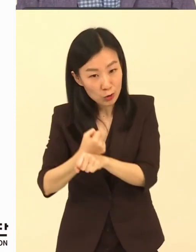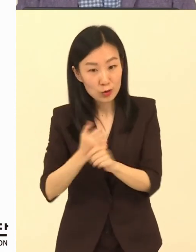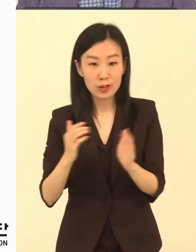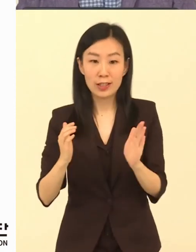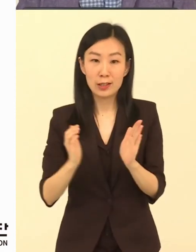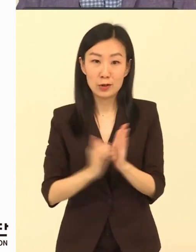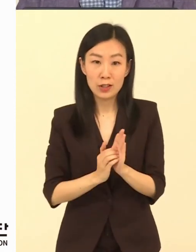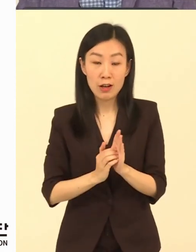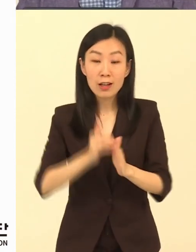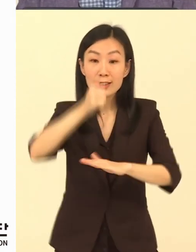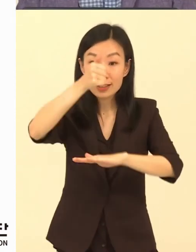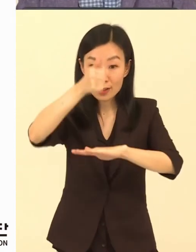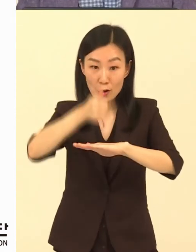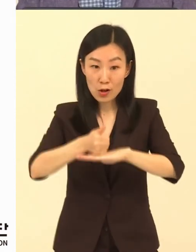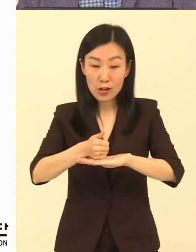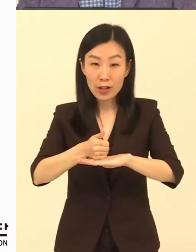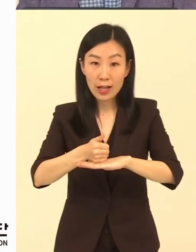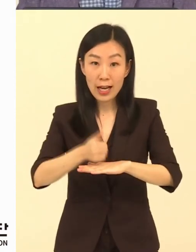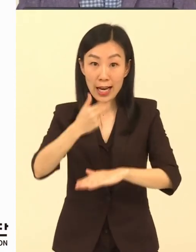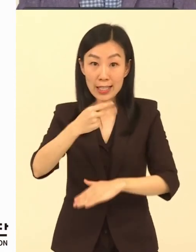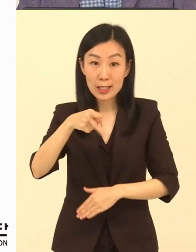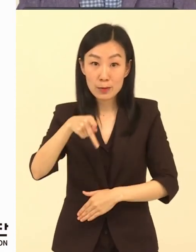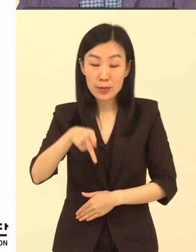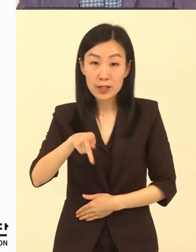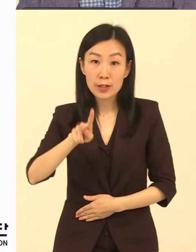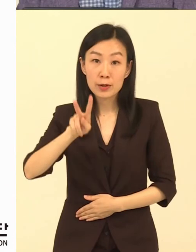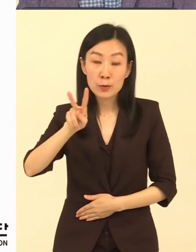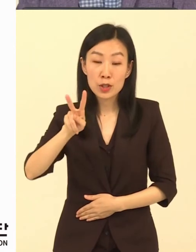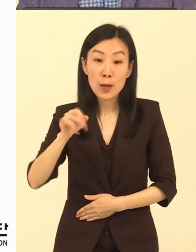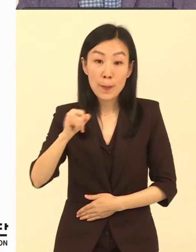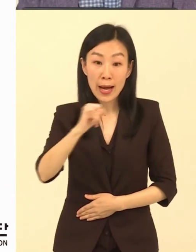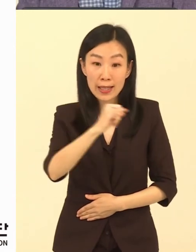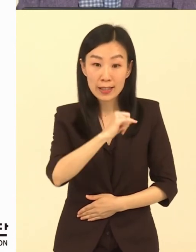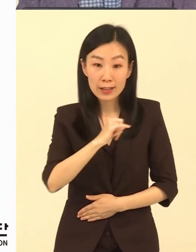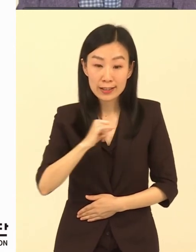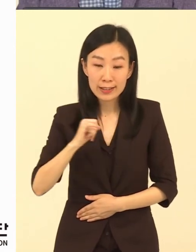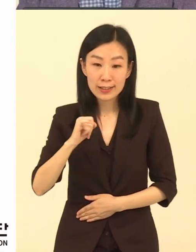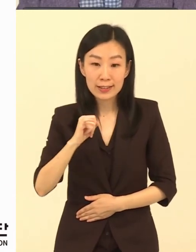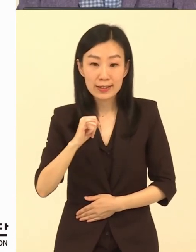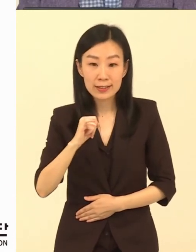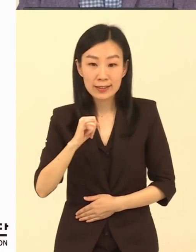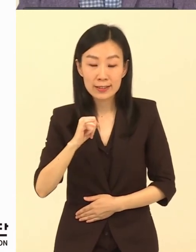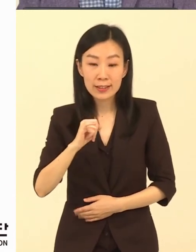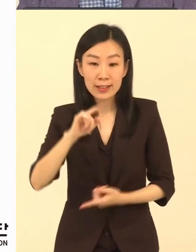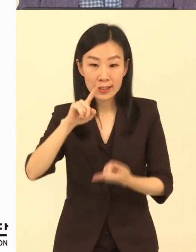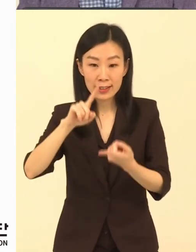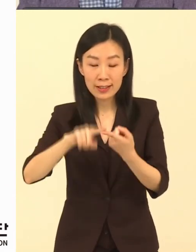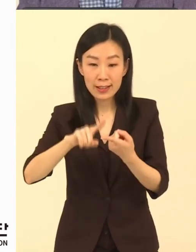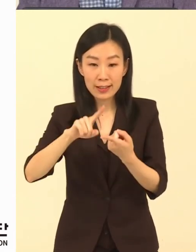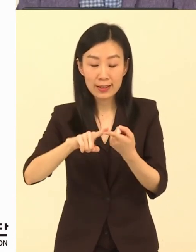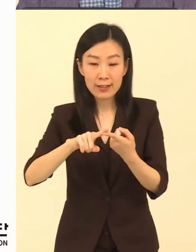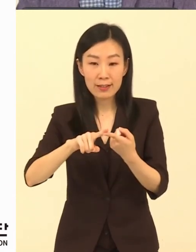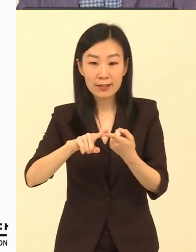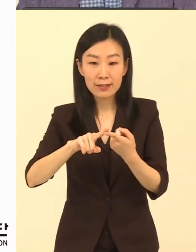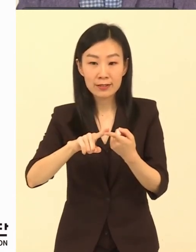결과 인유두종 바이러스로 인한 고등급 자궁경부 이형성증 병변